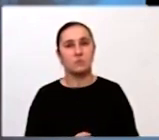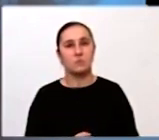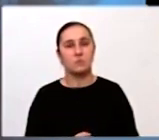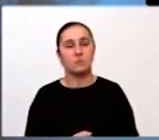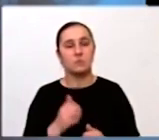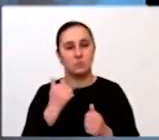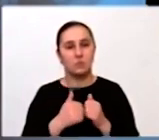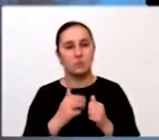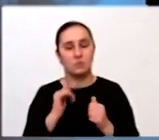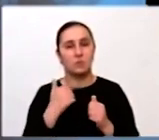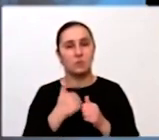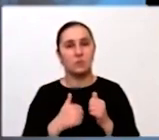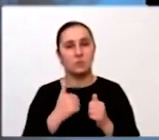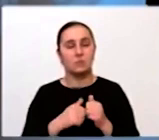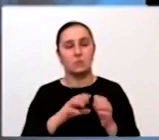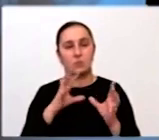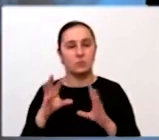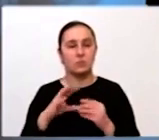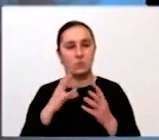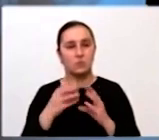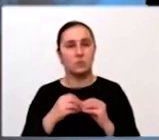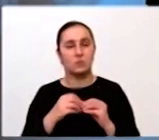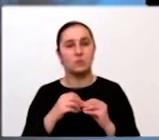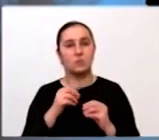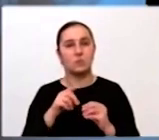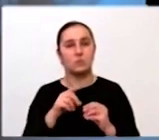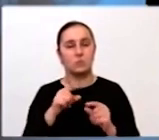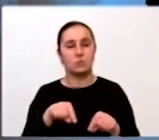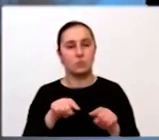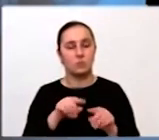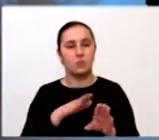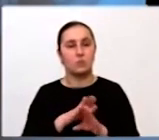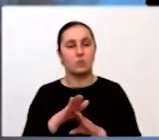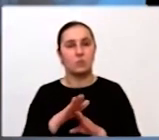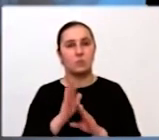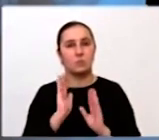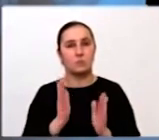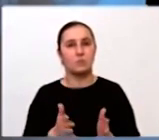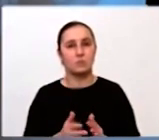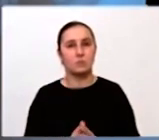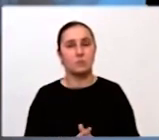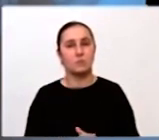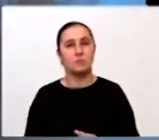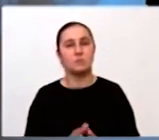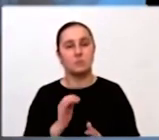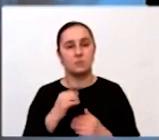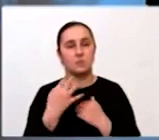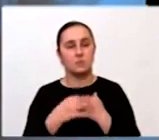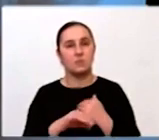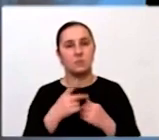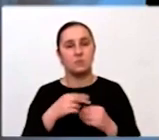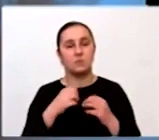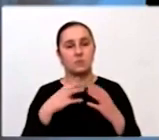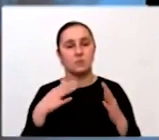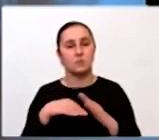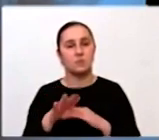Va har bir, demak, o'tish jarayoniga, ya'ni perexodga xuddi shu amalni bajarib chiqamiz va oxirida, demak,